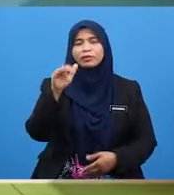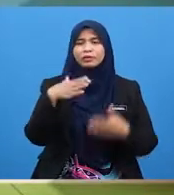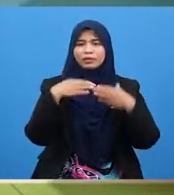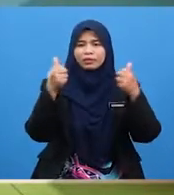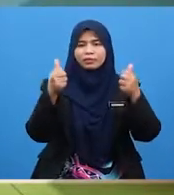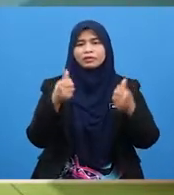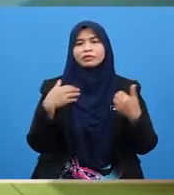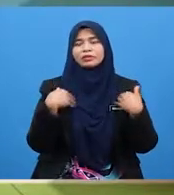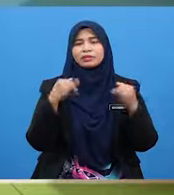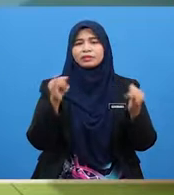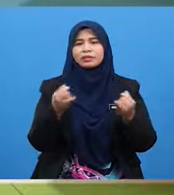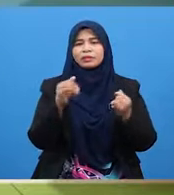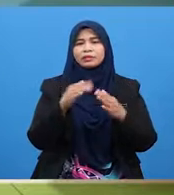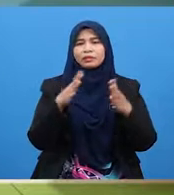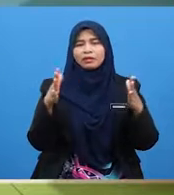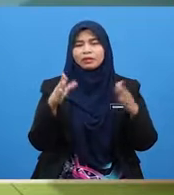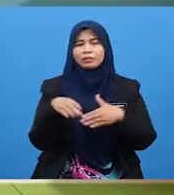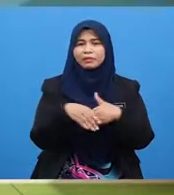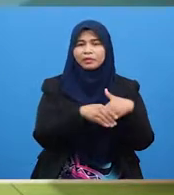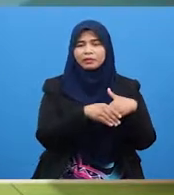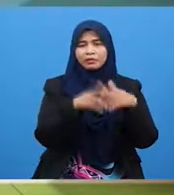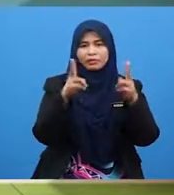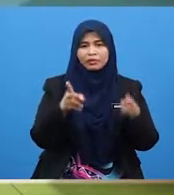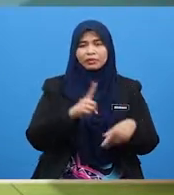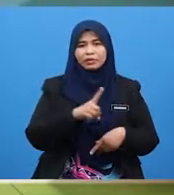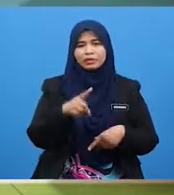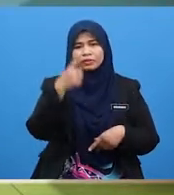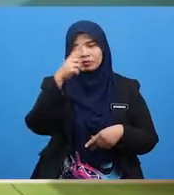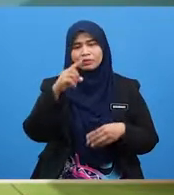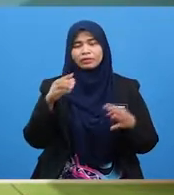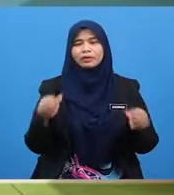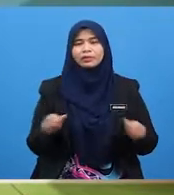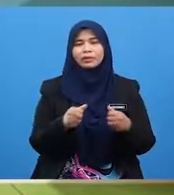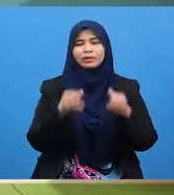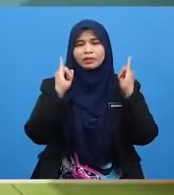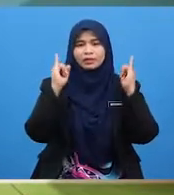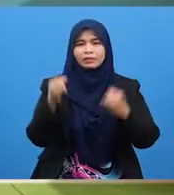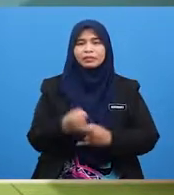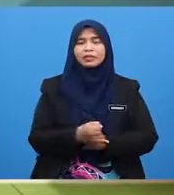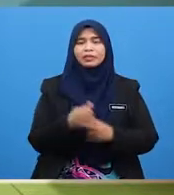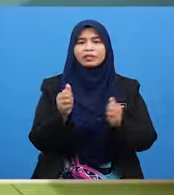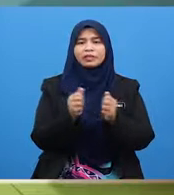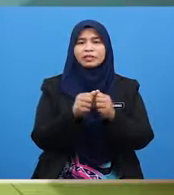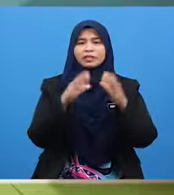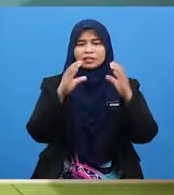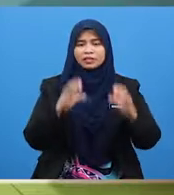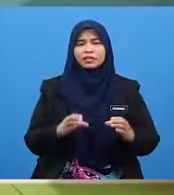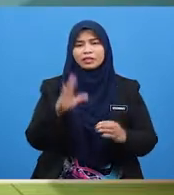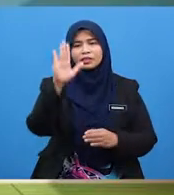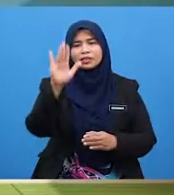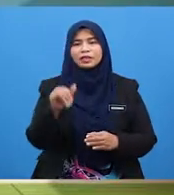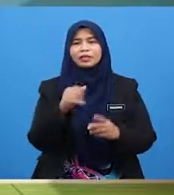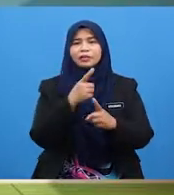yang besar membimbing umat Islam dalam mengamalkan ibadat dengan cara yang betul